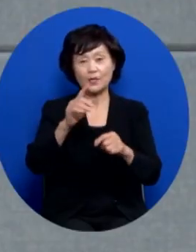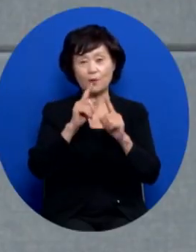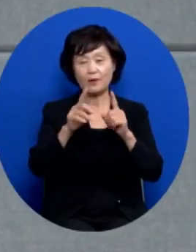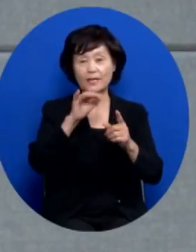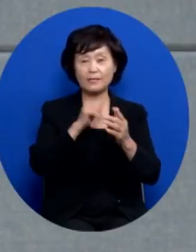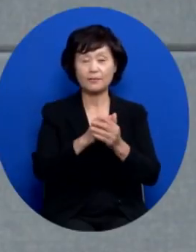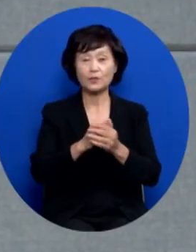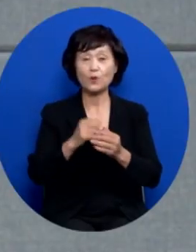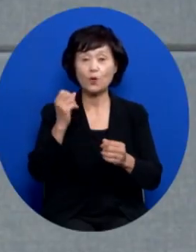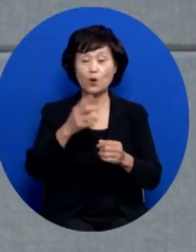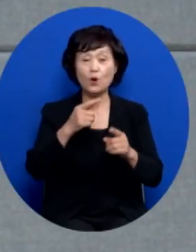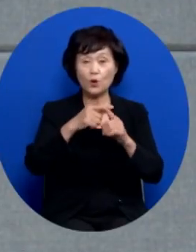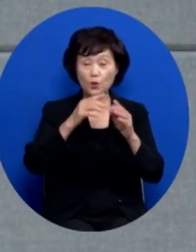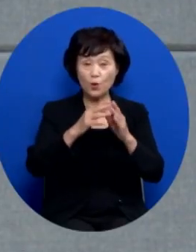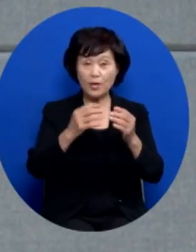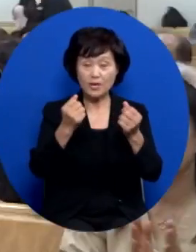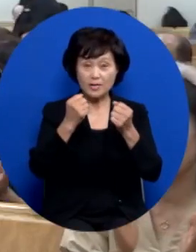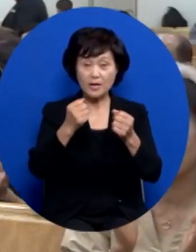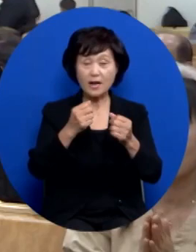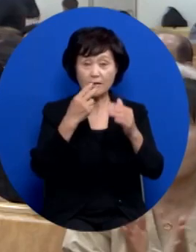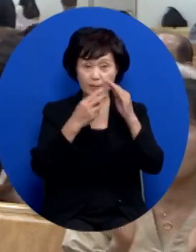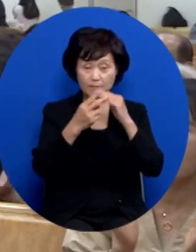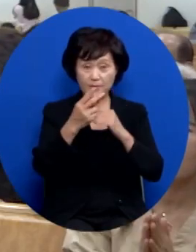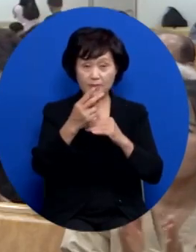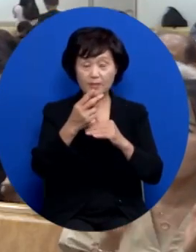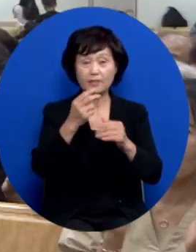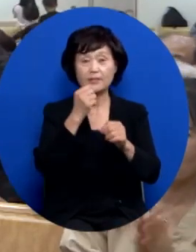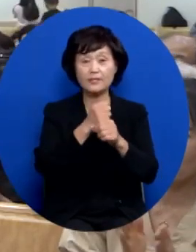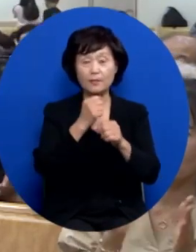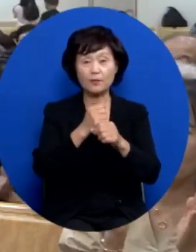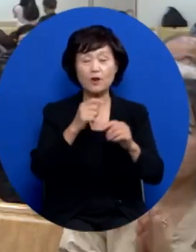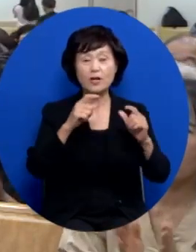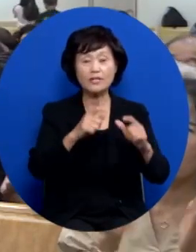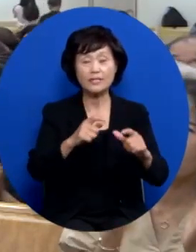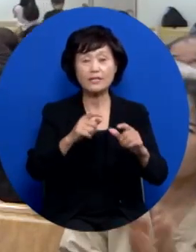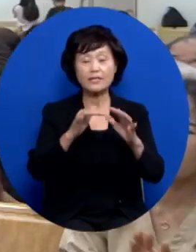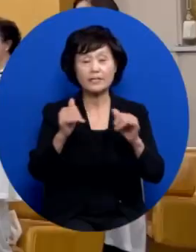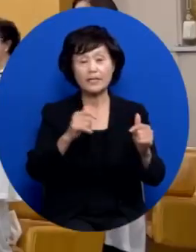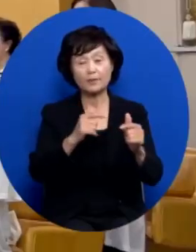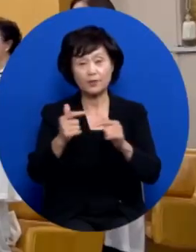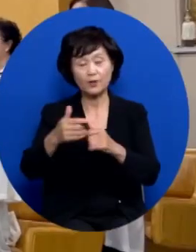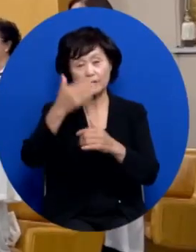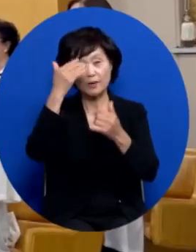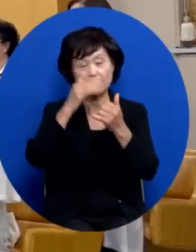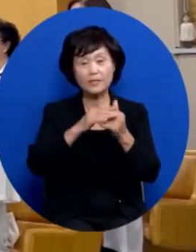건강한 교회 세움을 비전으로 삼고 지역사회와 선교 다음 세대를 섬기며 사역하고 있습니다